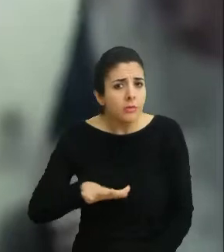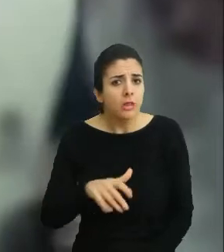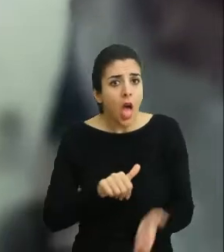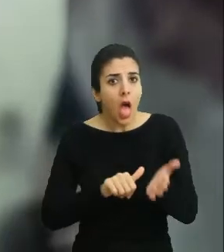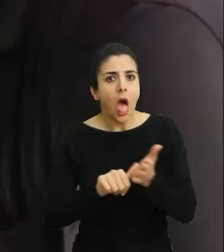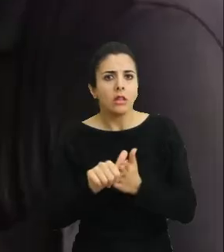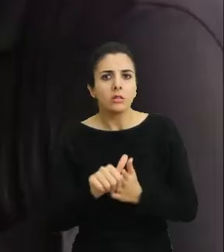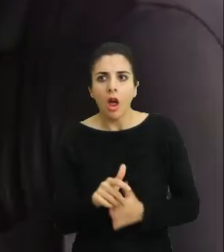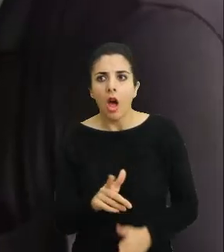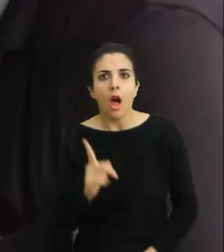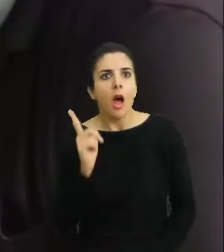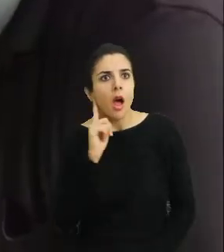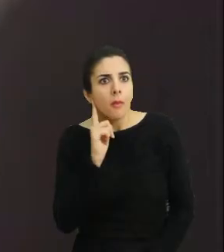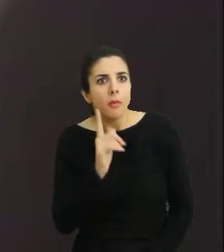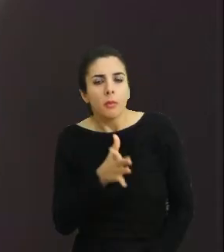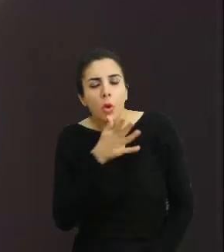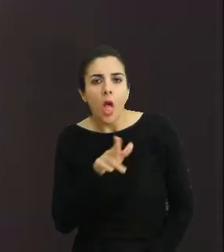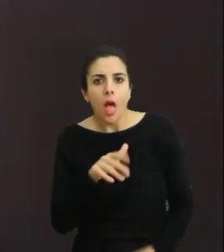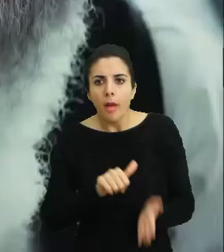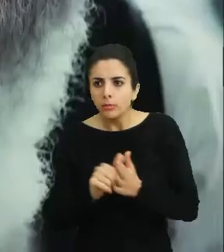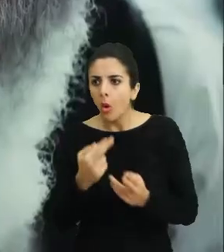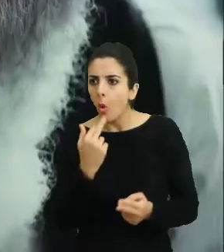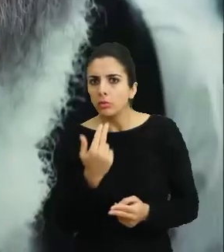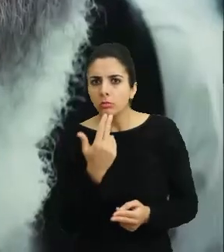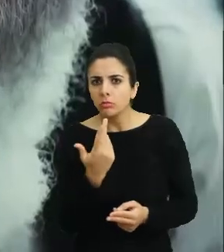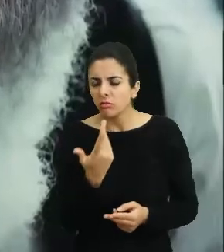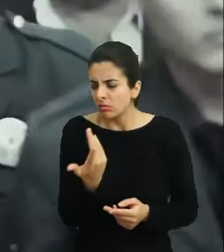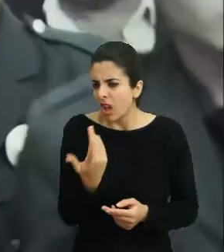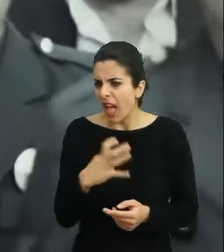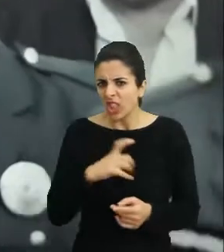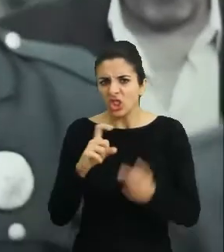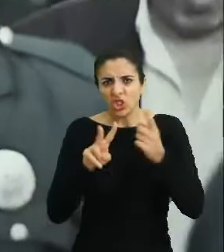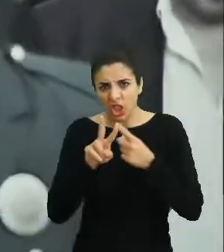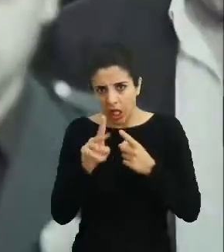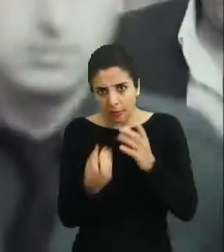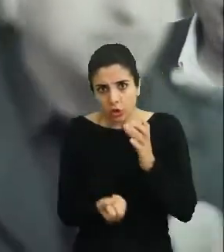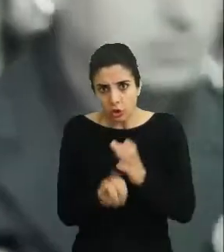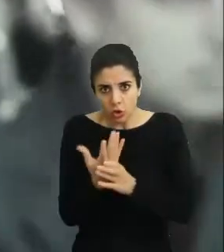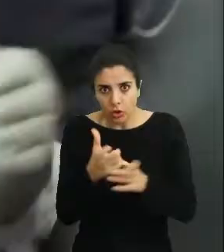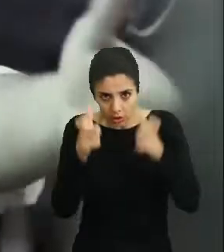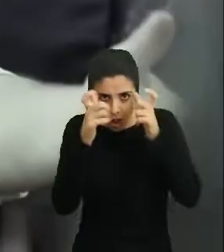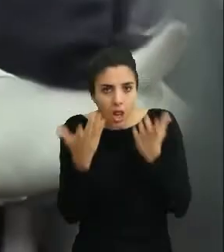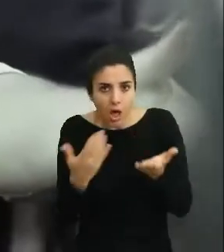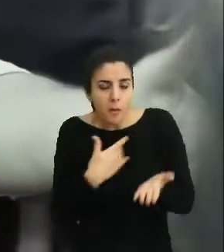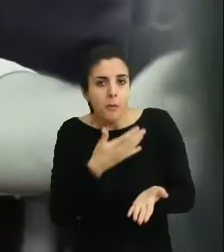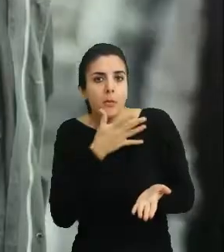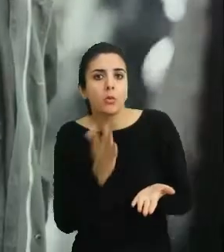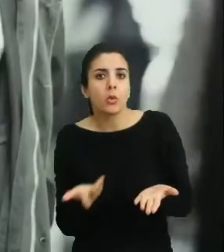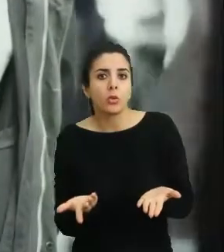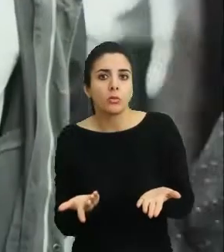Her şeyden haberdar gibi aynı ağızla konuşan in mi, cin mi bilinmez adamlar.